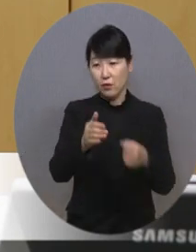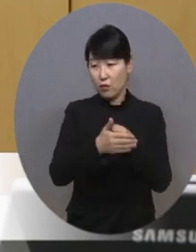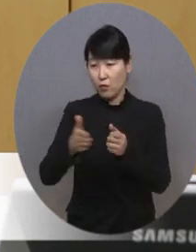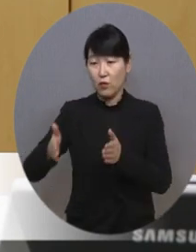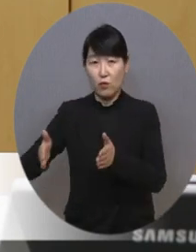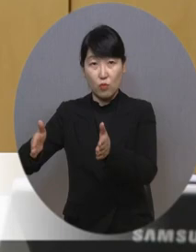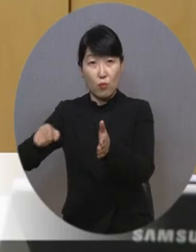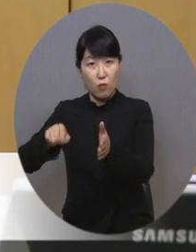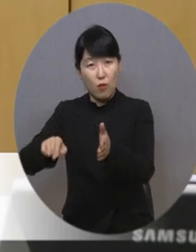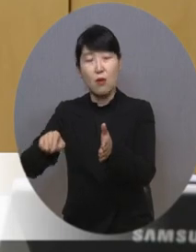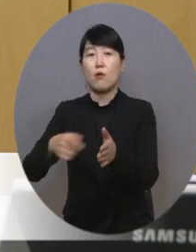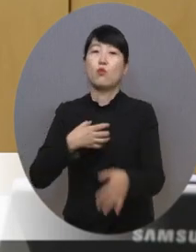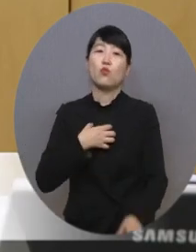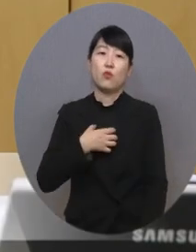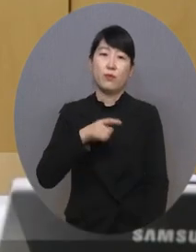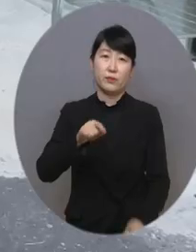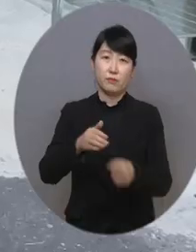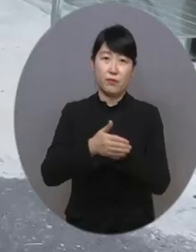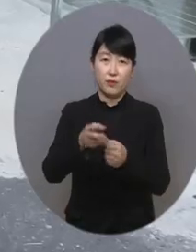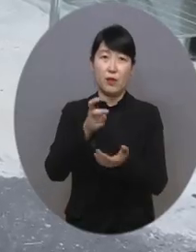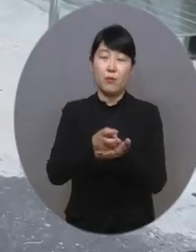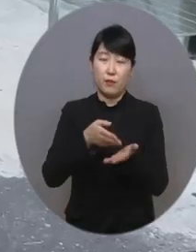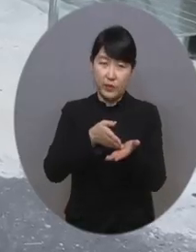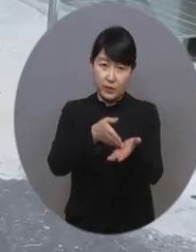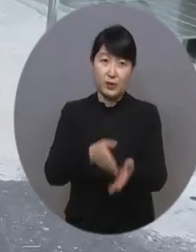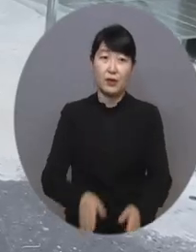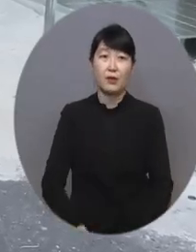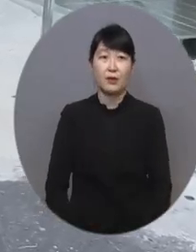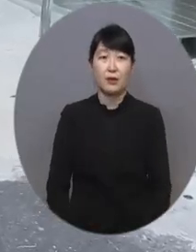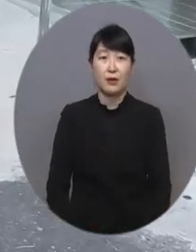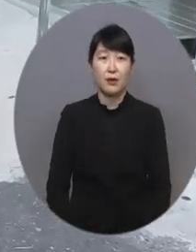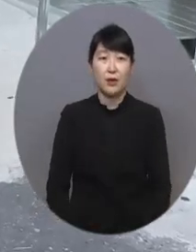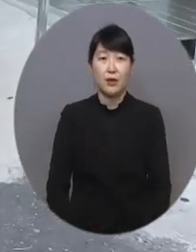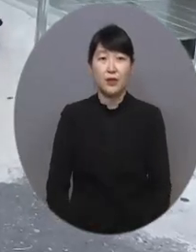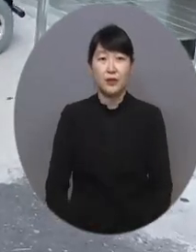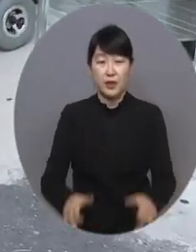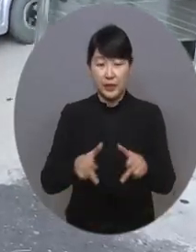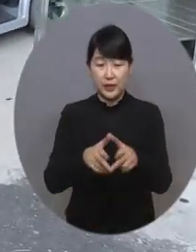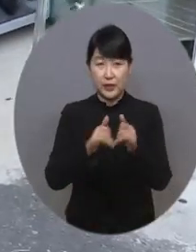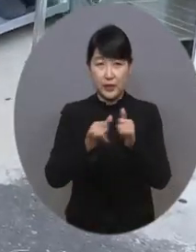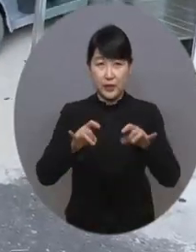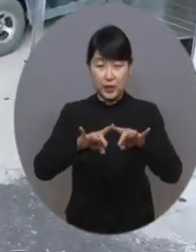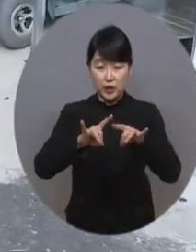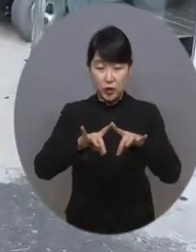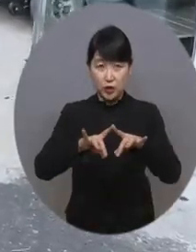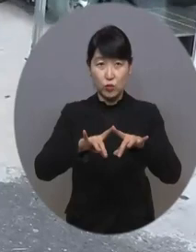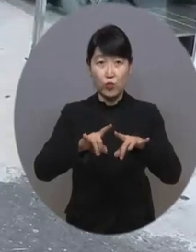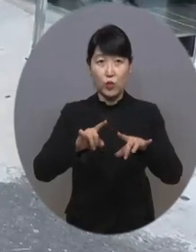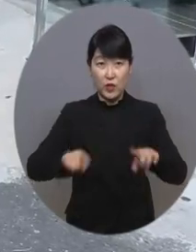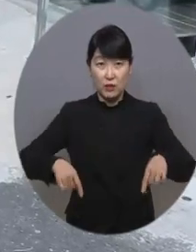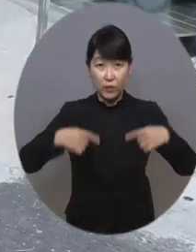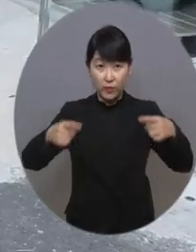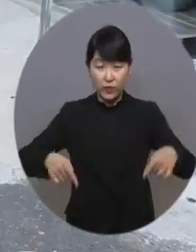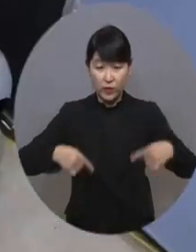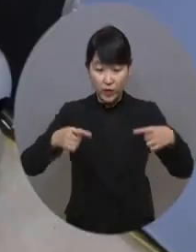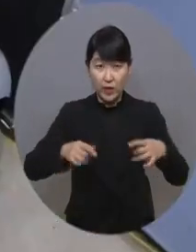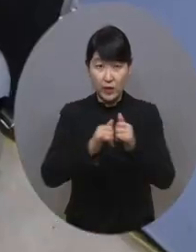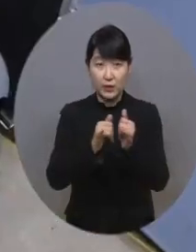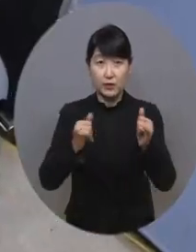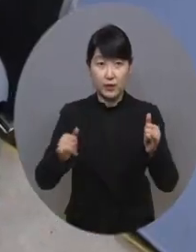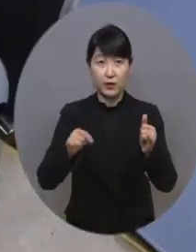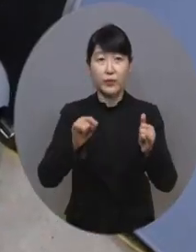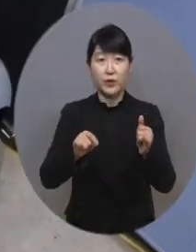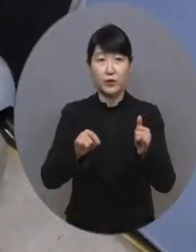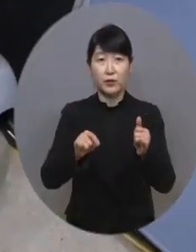때문에 제가 이번 발의를 좀 하게 되었습니다. 순천시에 거주하는 장애인 중 전동 보조기기를 운행하는 모든 사람은